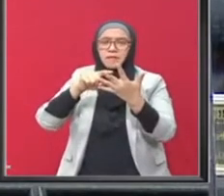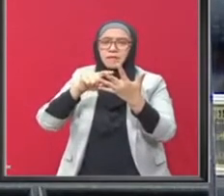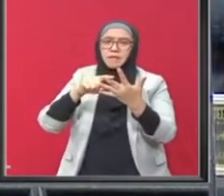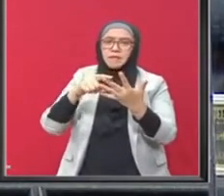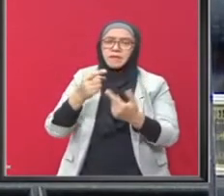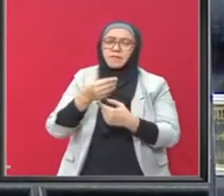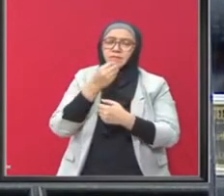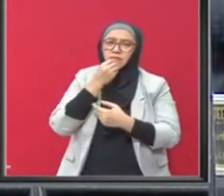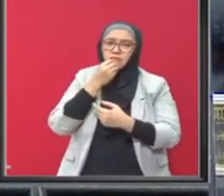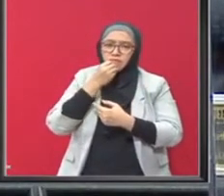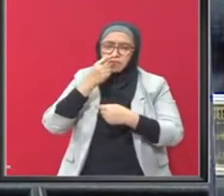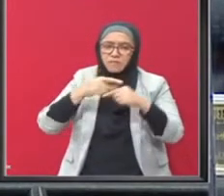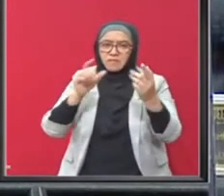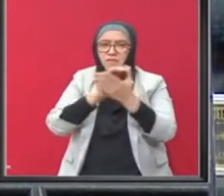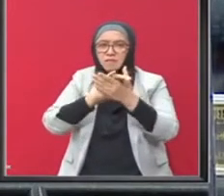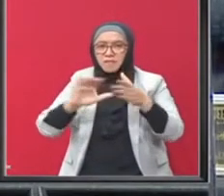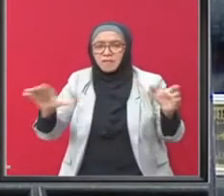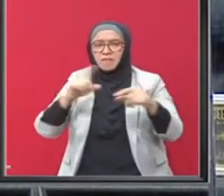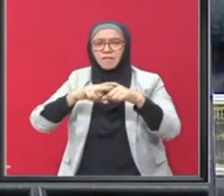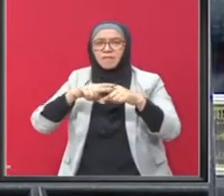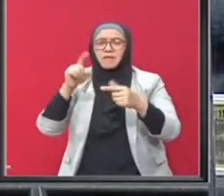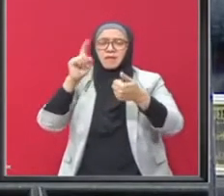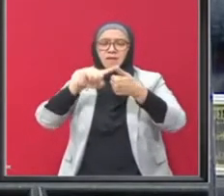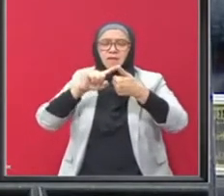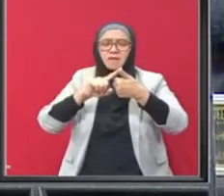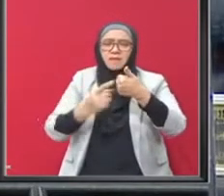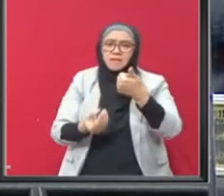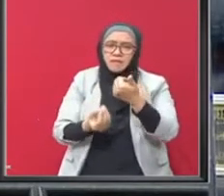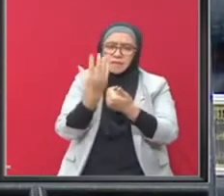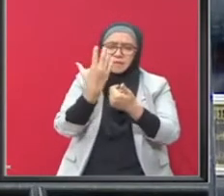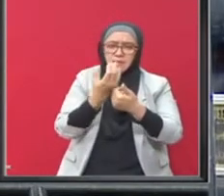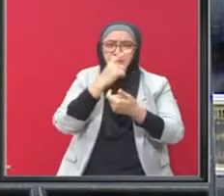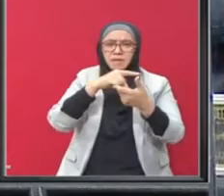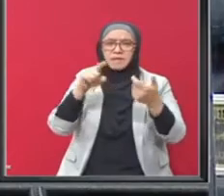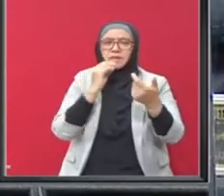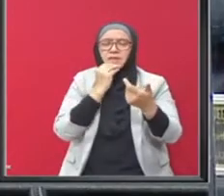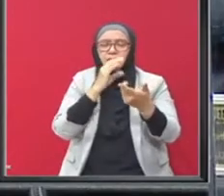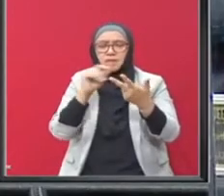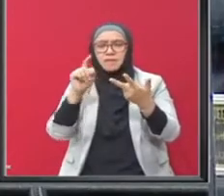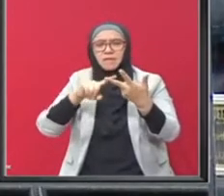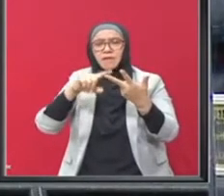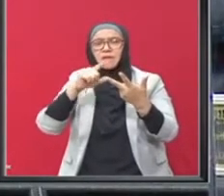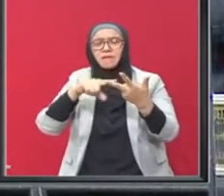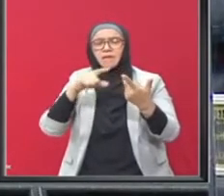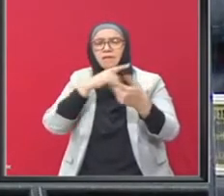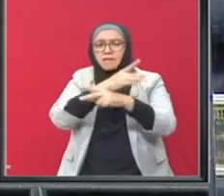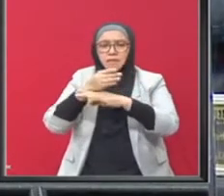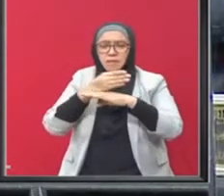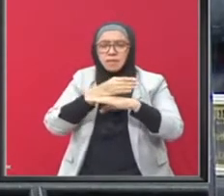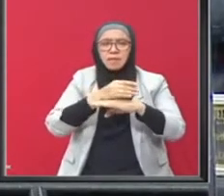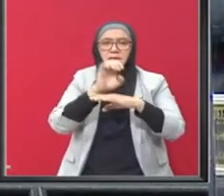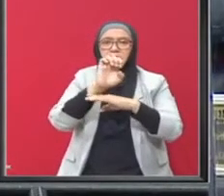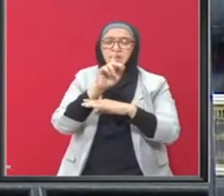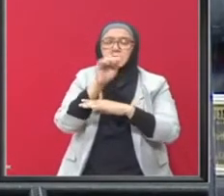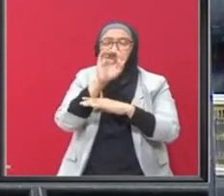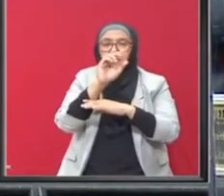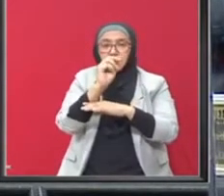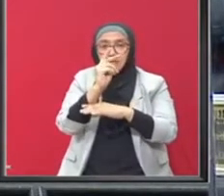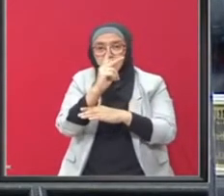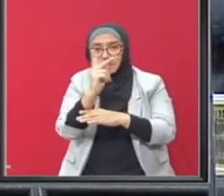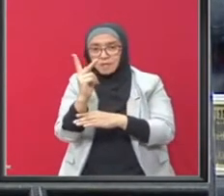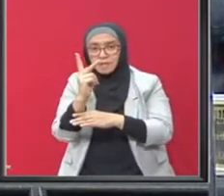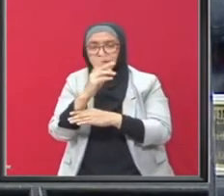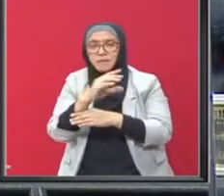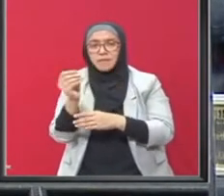tanaman sayur-sayuran buah-buahan Tenangkan ruminan unggas akuakultur dan tenaga exotic Selain itu ada juga beri